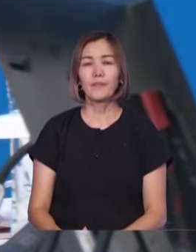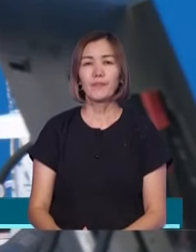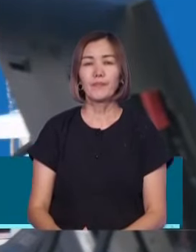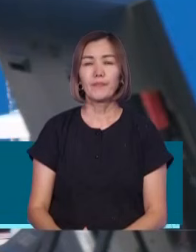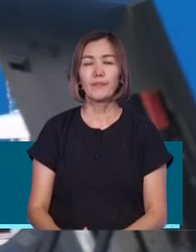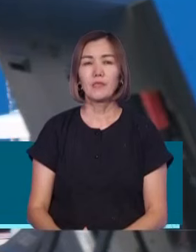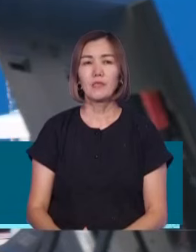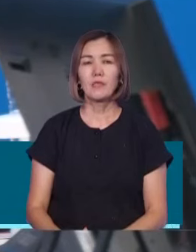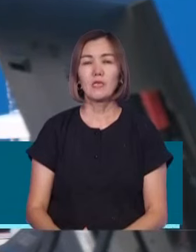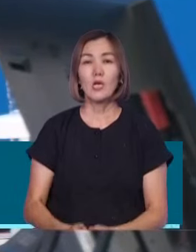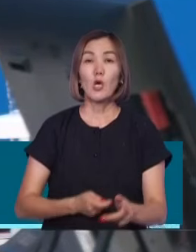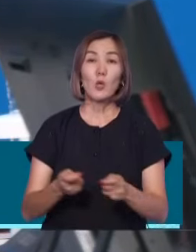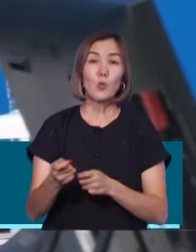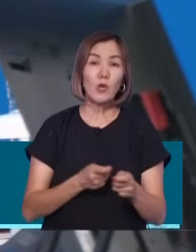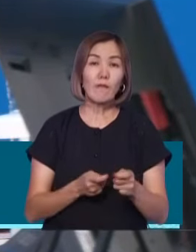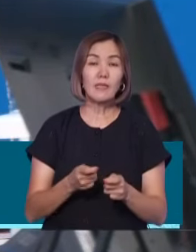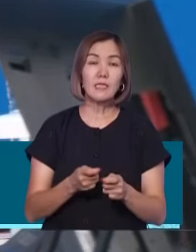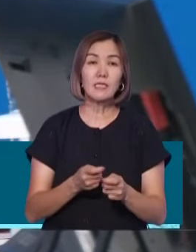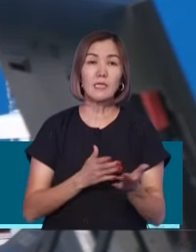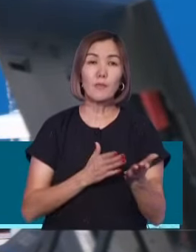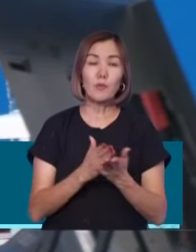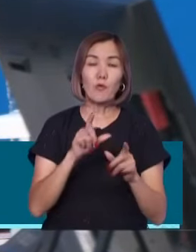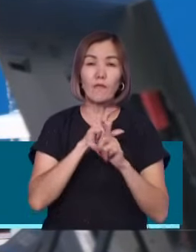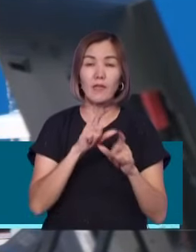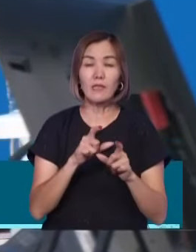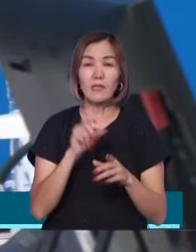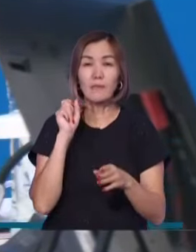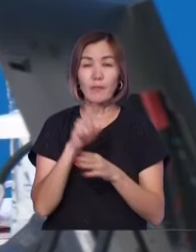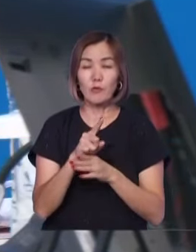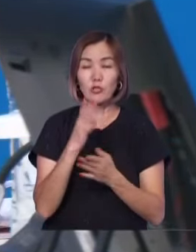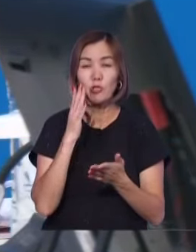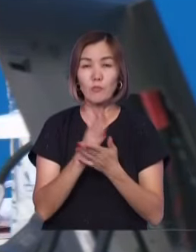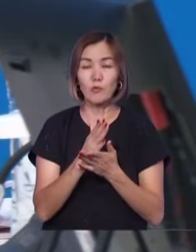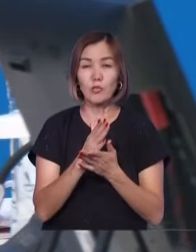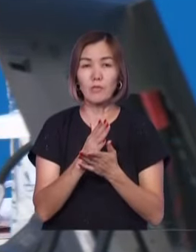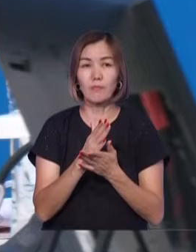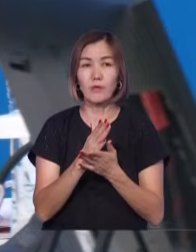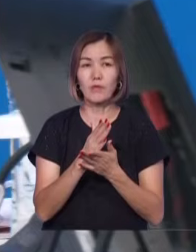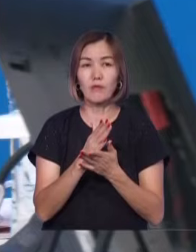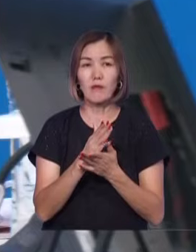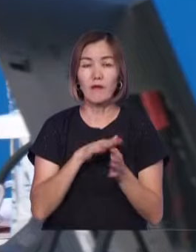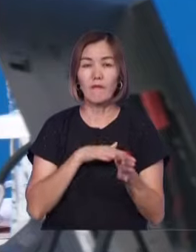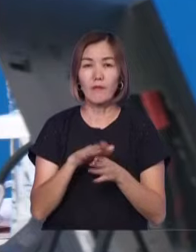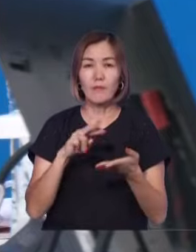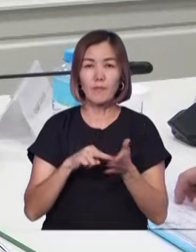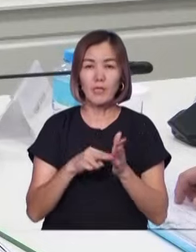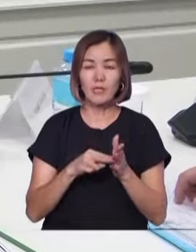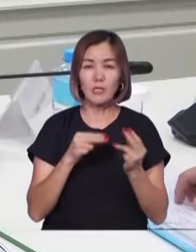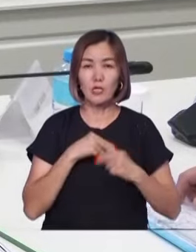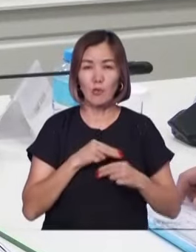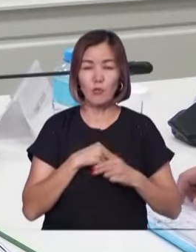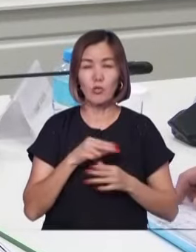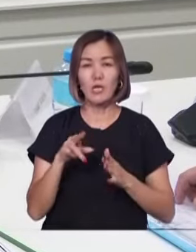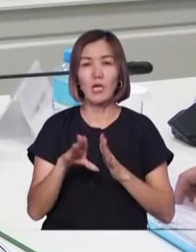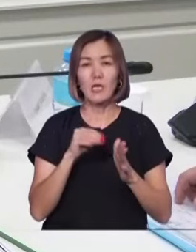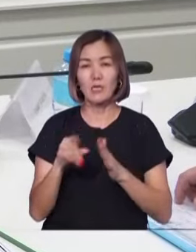региона руководителям профильных ведомств будет Дан ряд поручений по дальнейшему выполнению плана работ народные